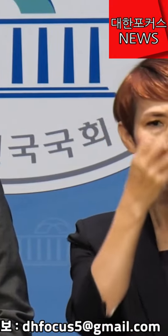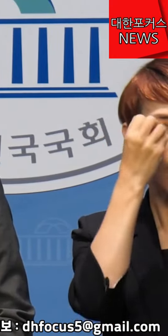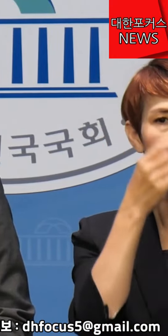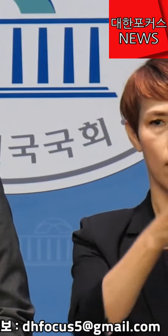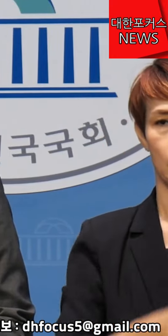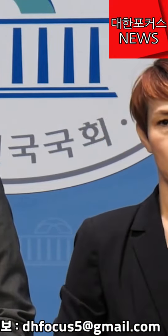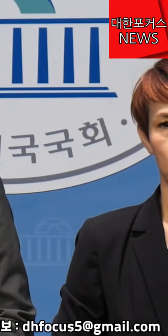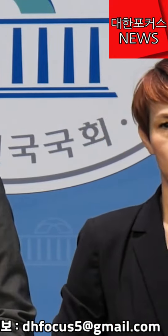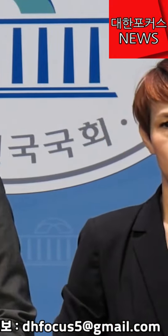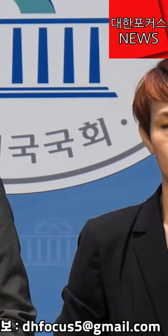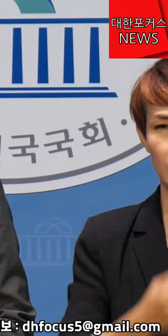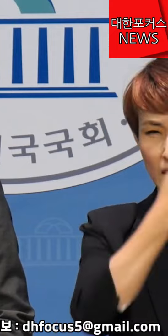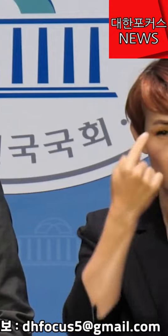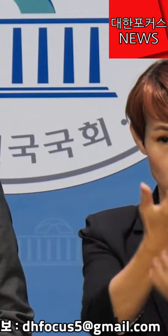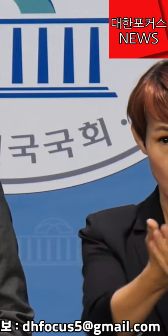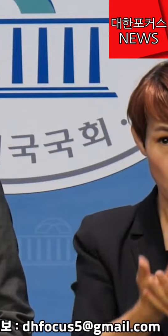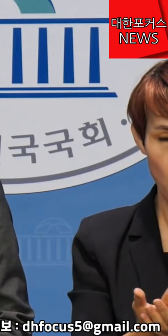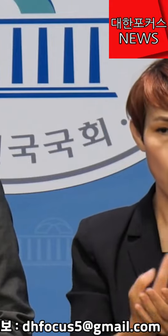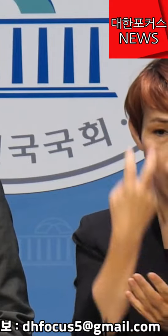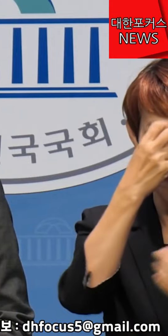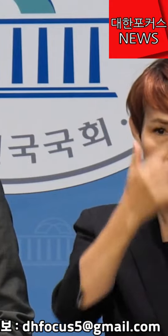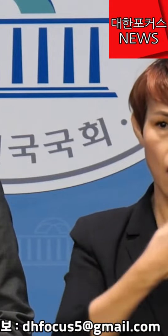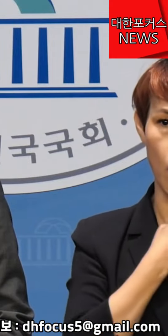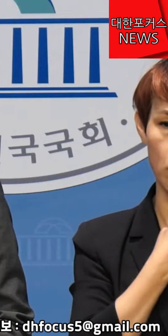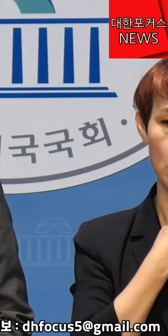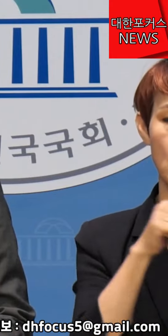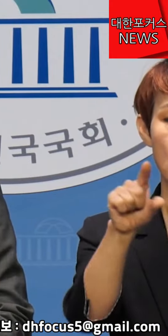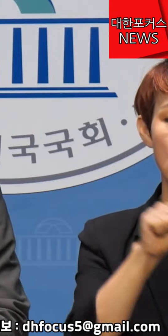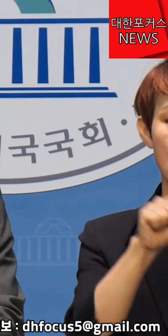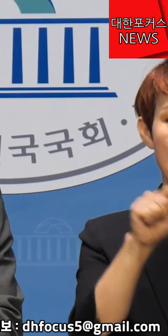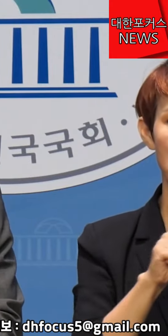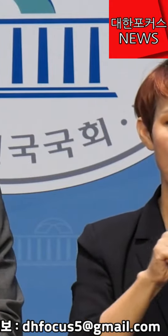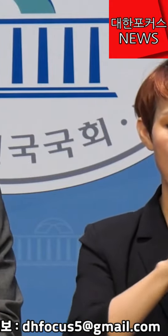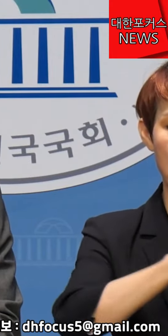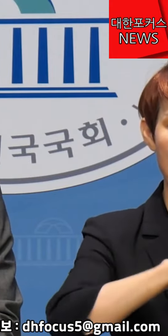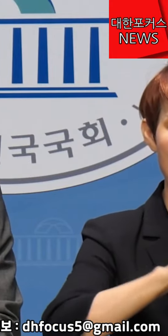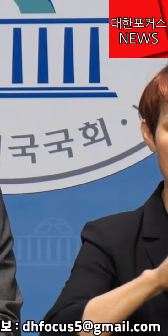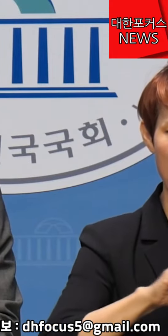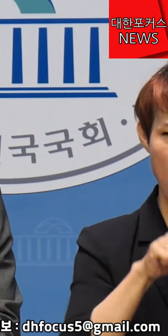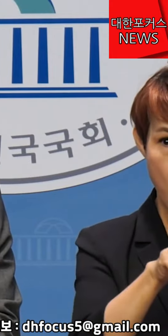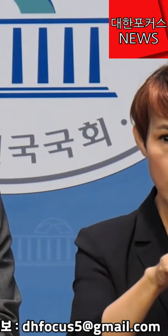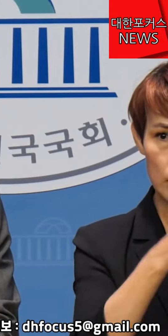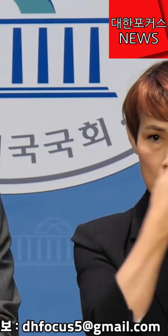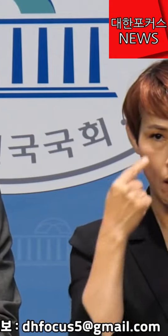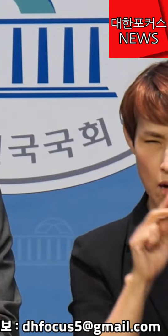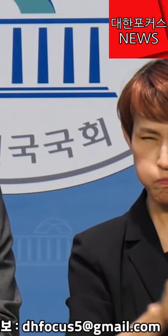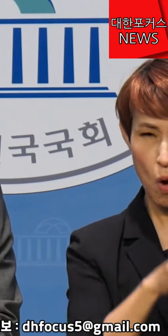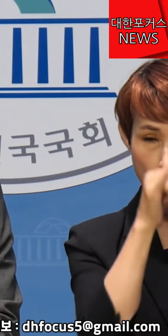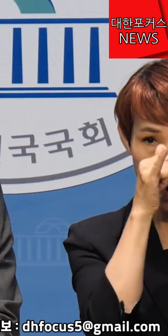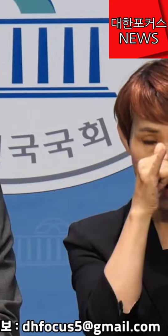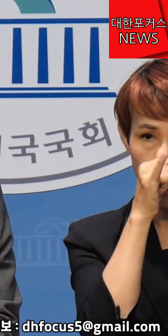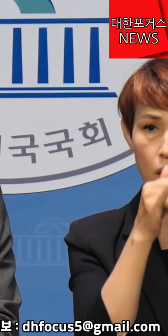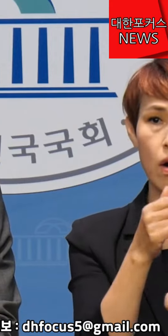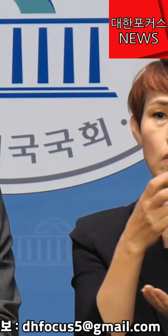점입니다. 증거자료를 검찰 편의에 따라 선별해서 기록하는 증거 숨김은